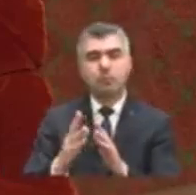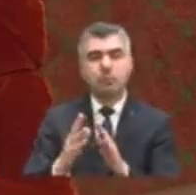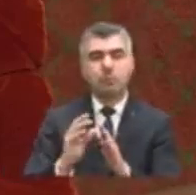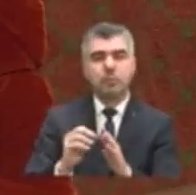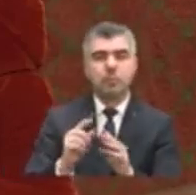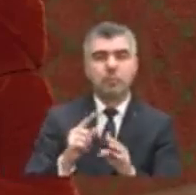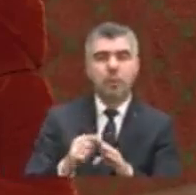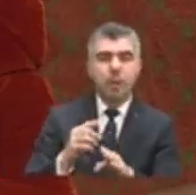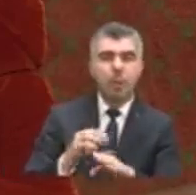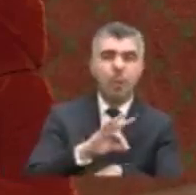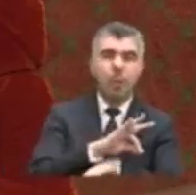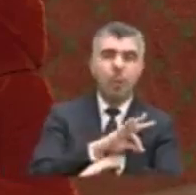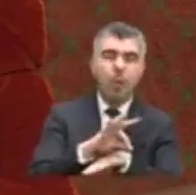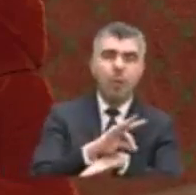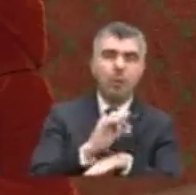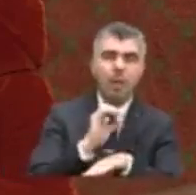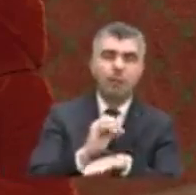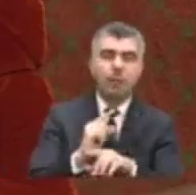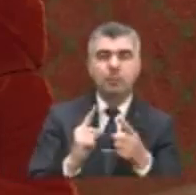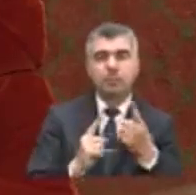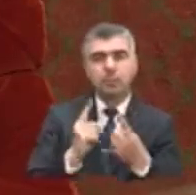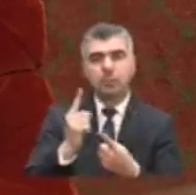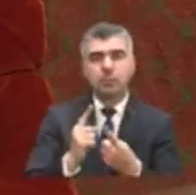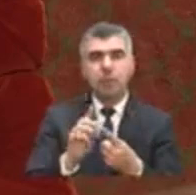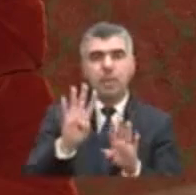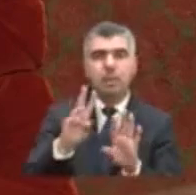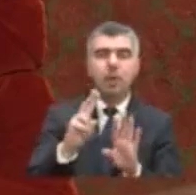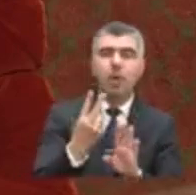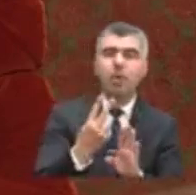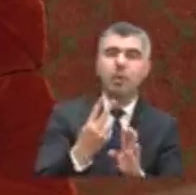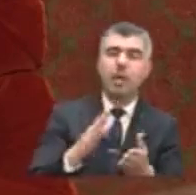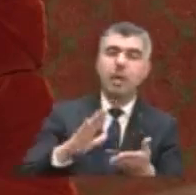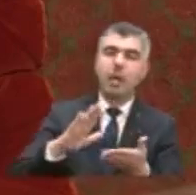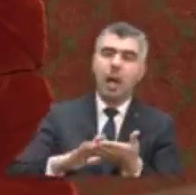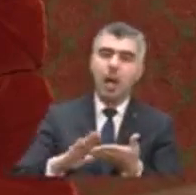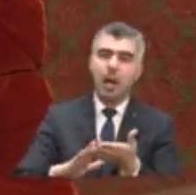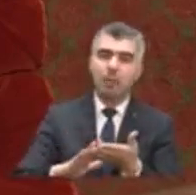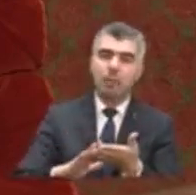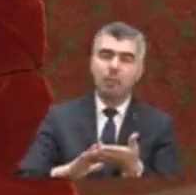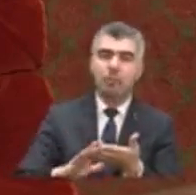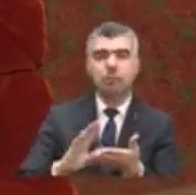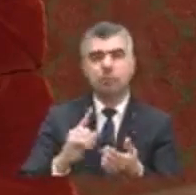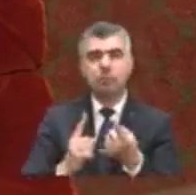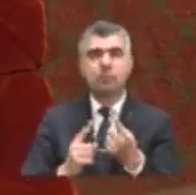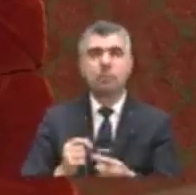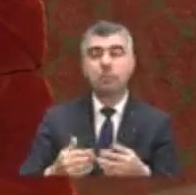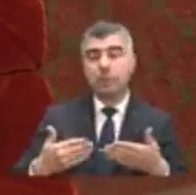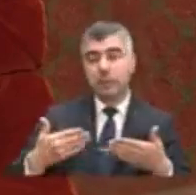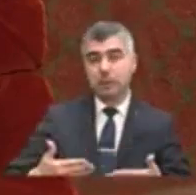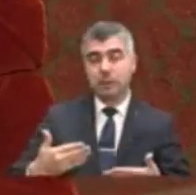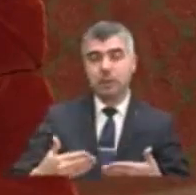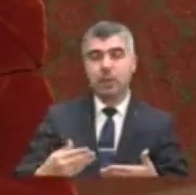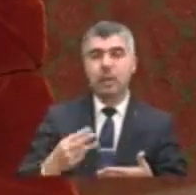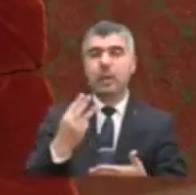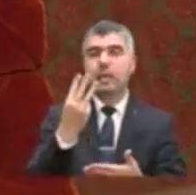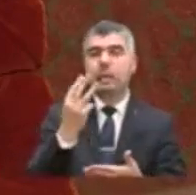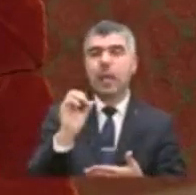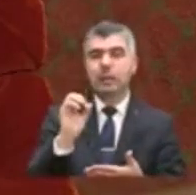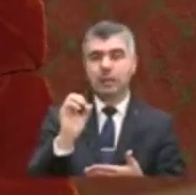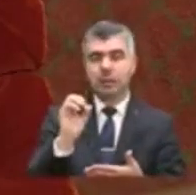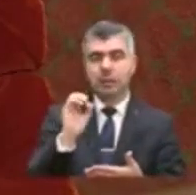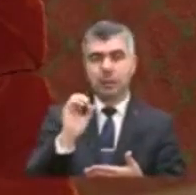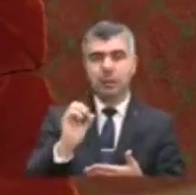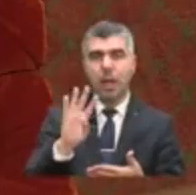في التوظيفات السن تيكون تقريبا واحد 28 سنه او 28 سنه ونص، الان المعدل هو تقريبا